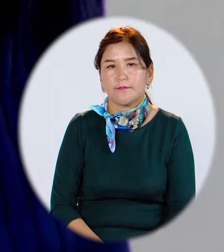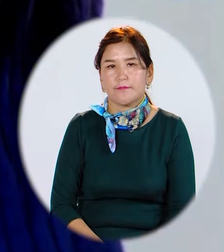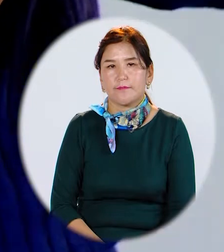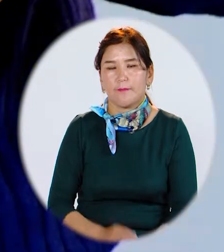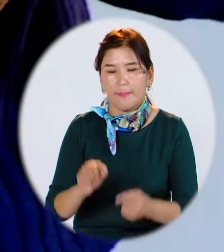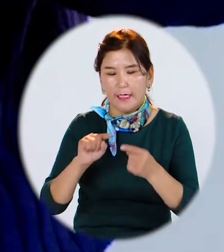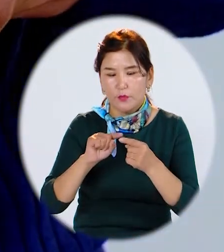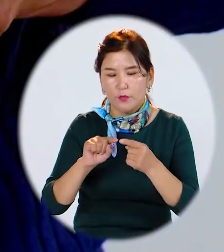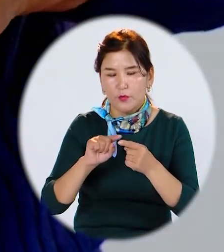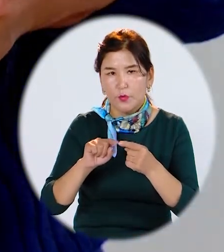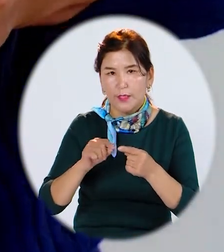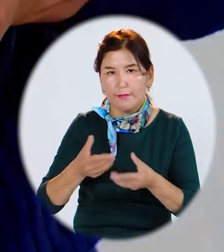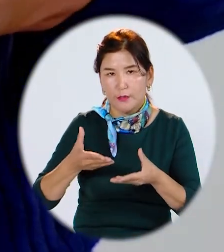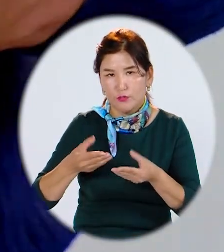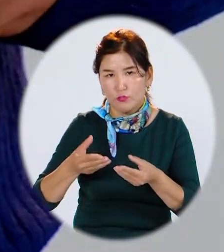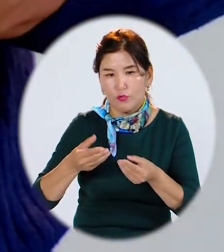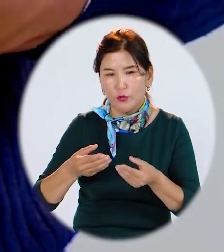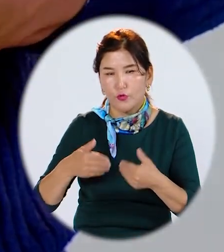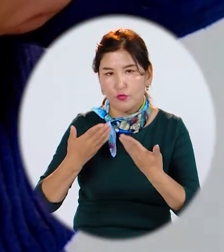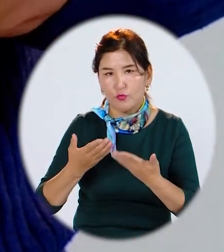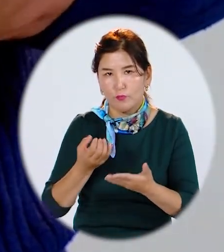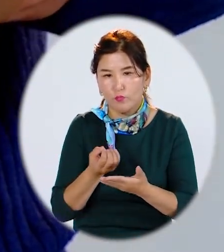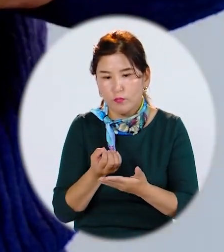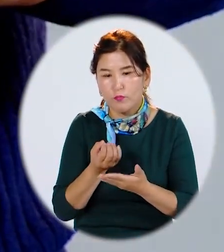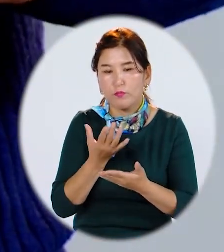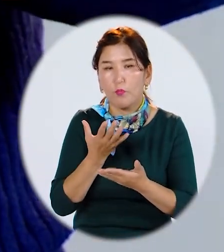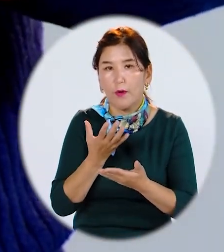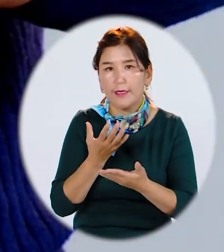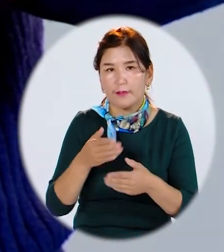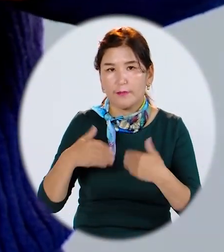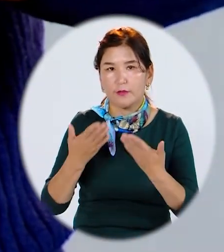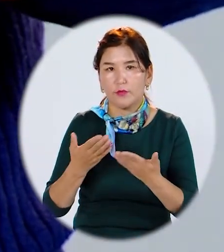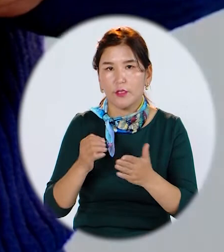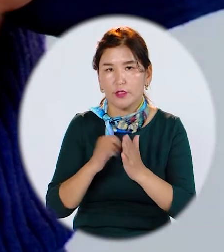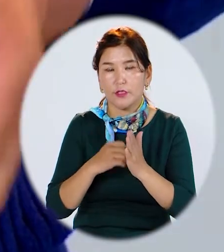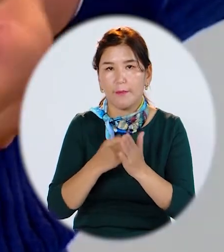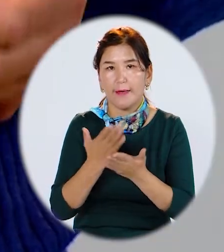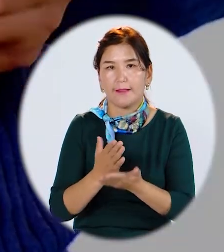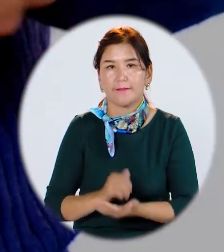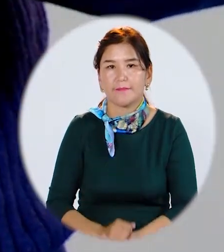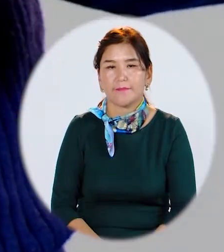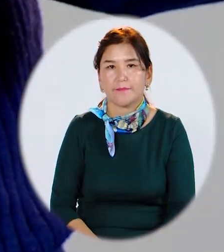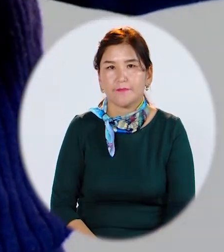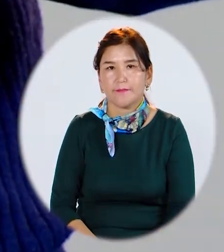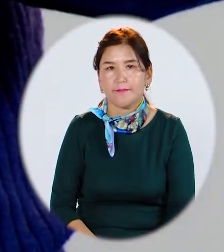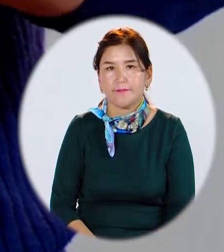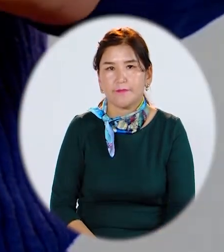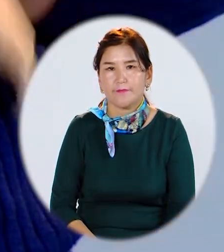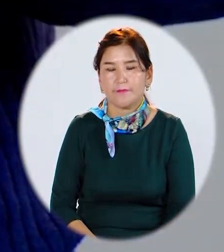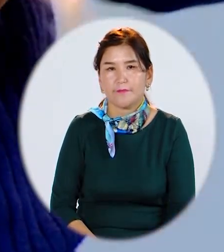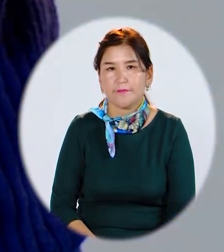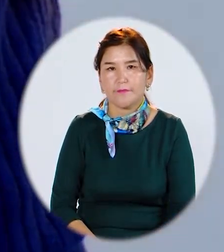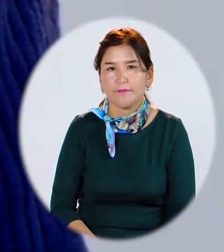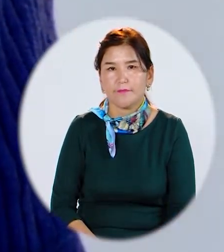мөн адил. За энийг баг зэрэг хумбайлгаж өгнө. Өөрөөр хэлэх юм бол нүх рүү орох хэсгийг ингээд зөөлж өгнө.